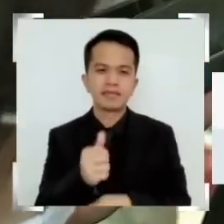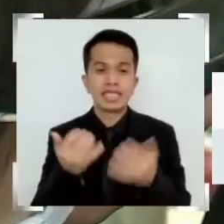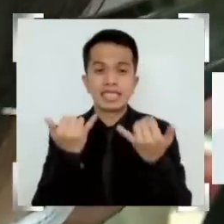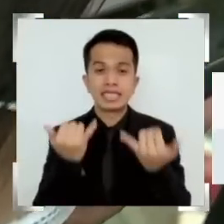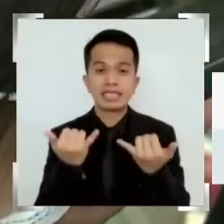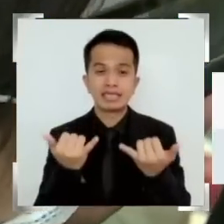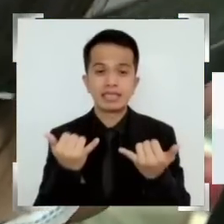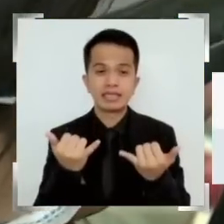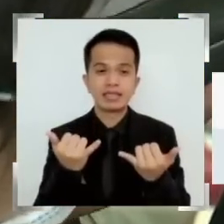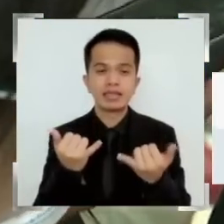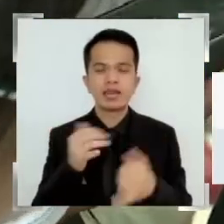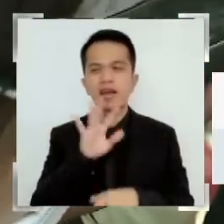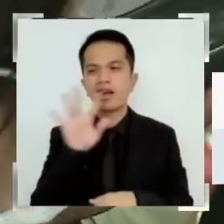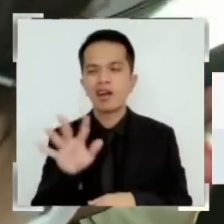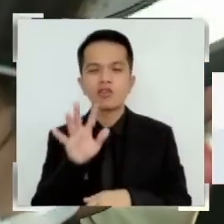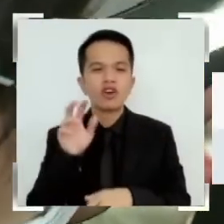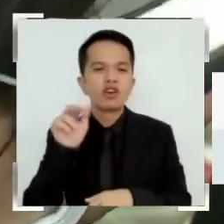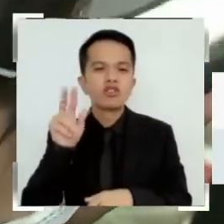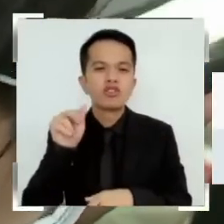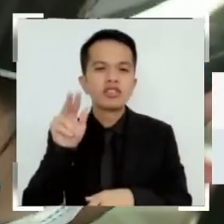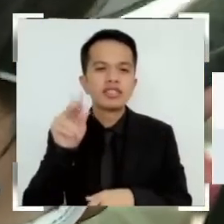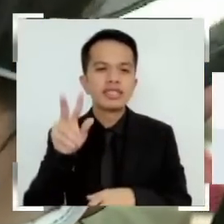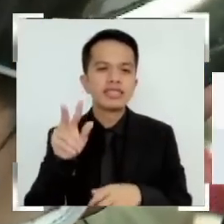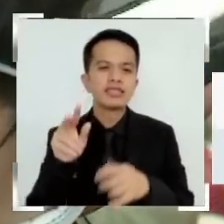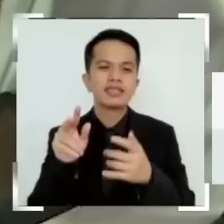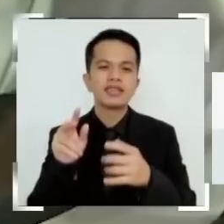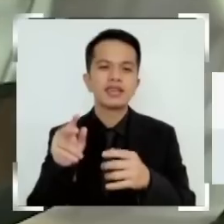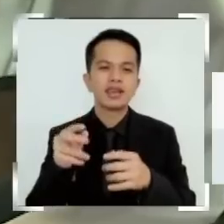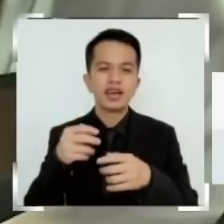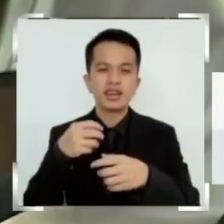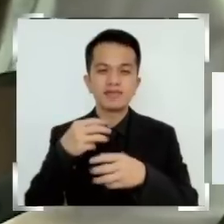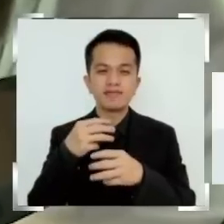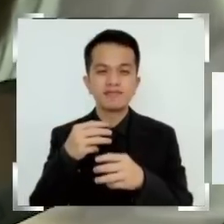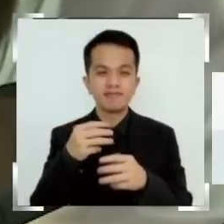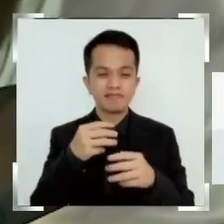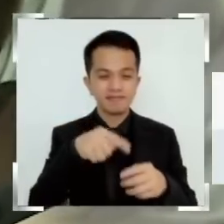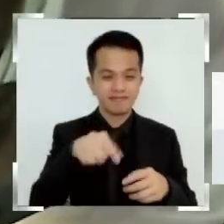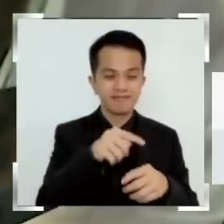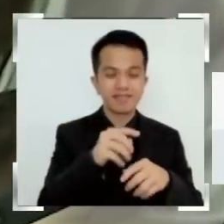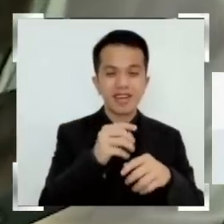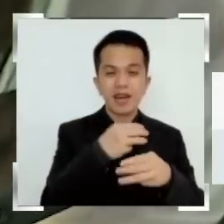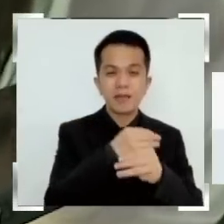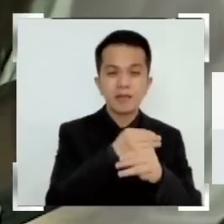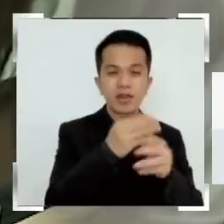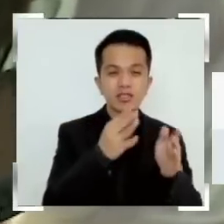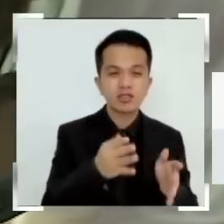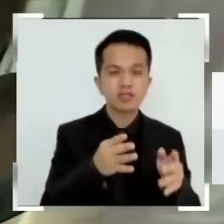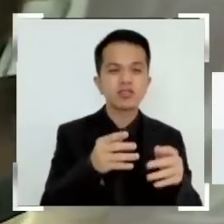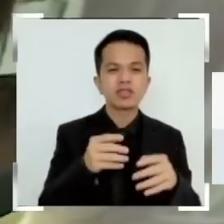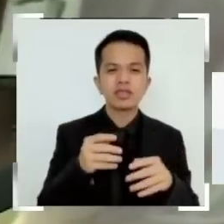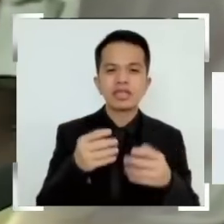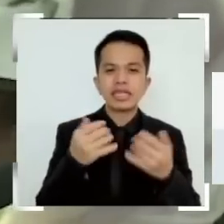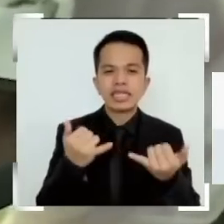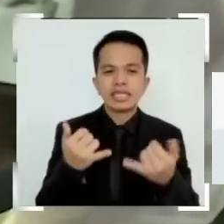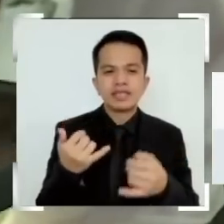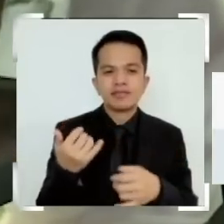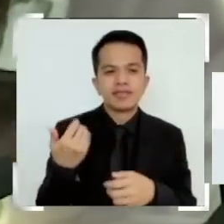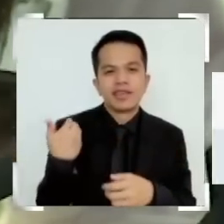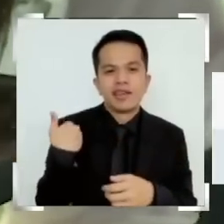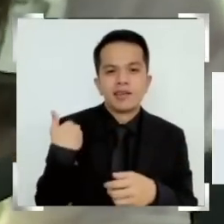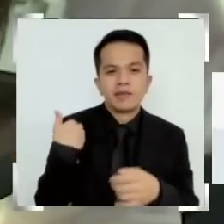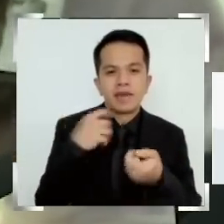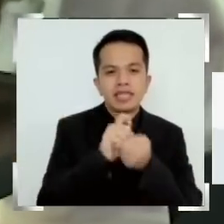around 13 manufacturers na may request. Hindi pa natin nakikita na gagalaw yung bulletin natin